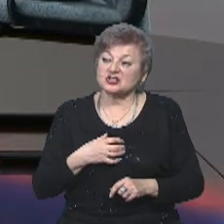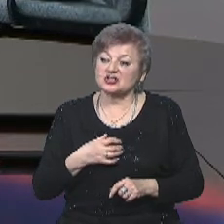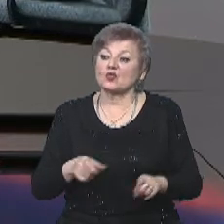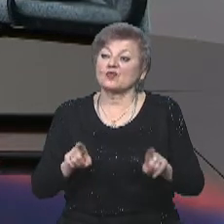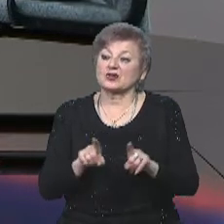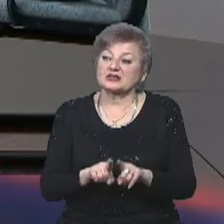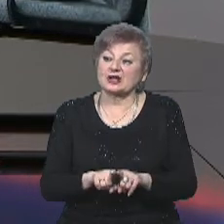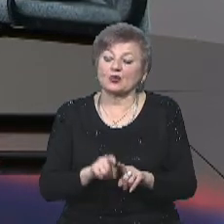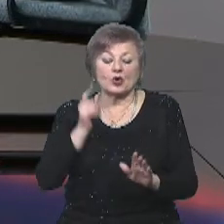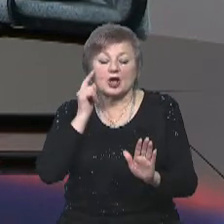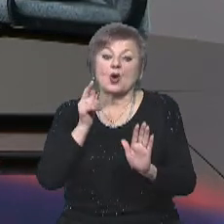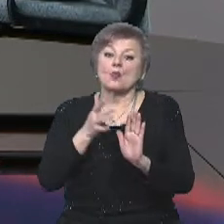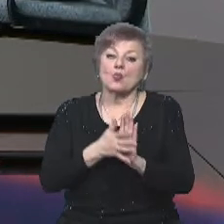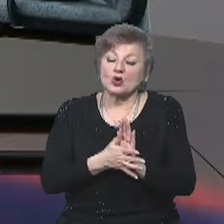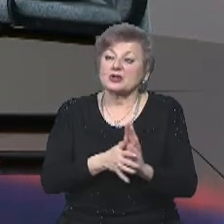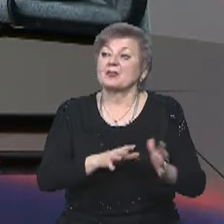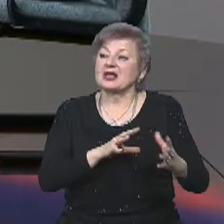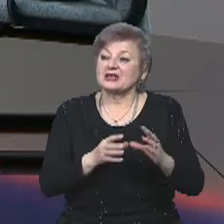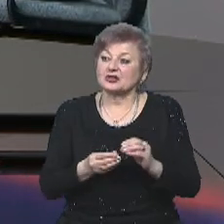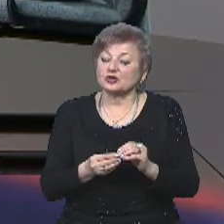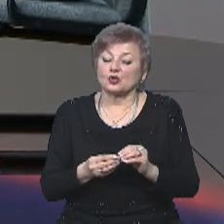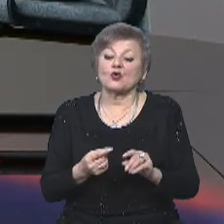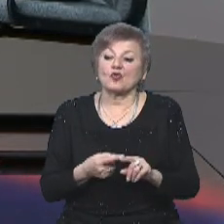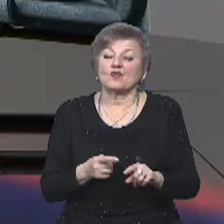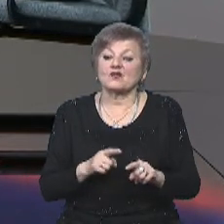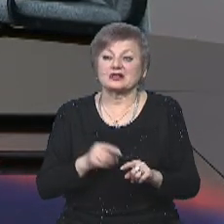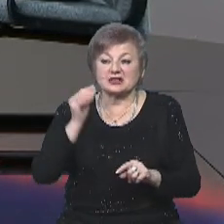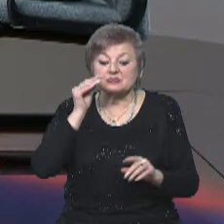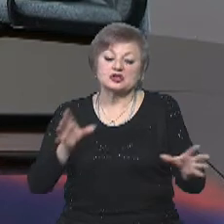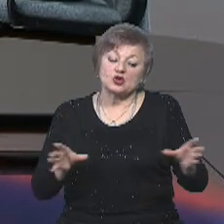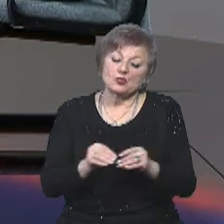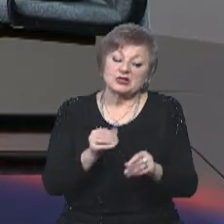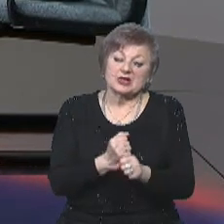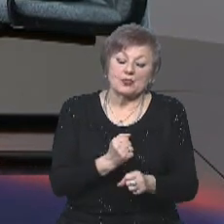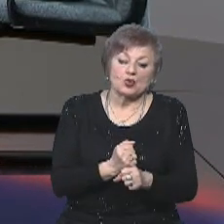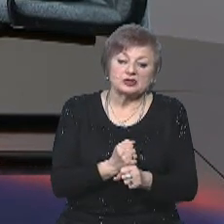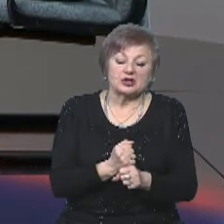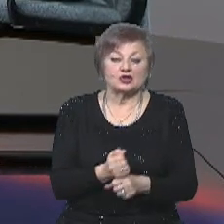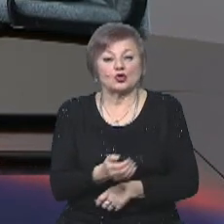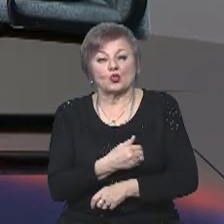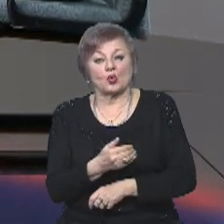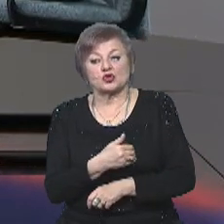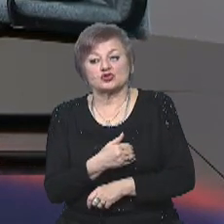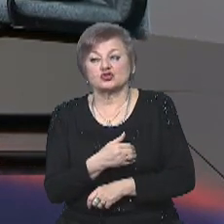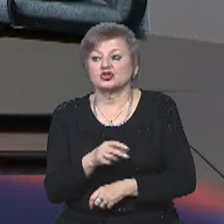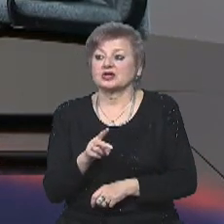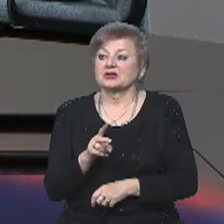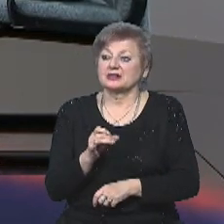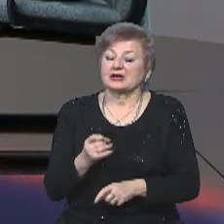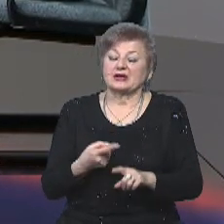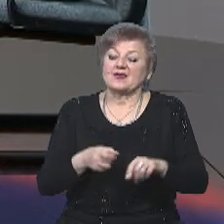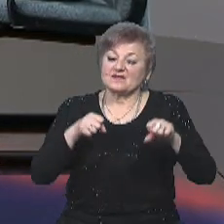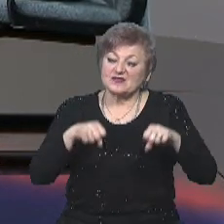таке розуміння того, чи готові ви в цьому сенсі співпрацювати і чи хоче міська